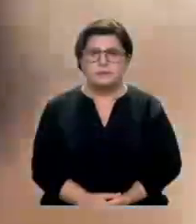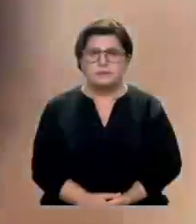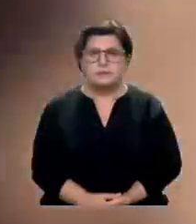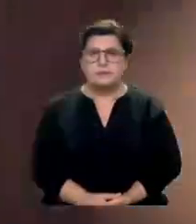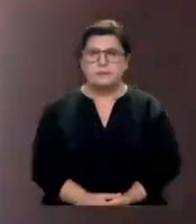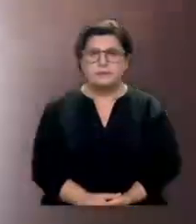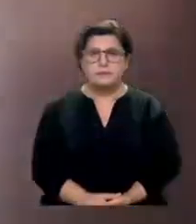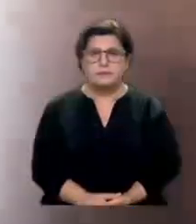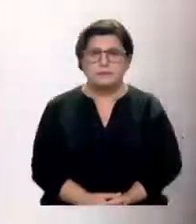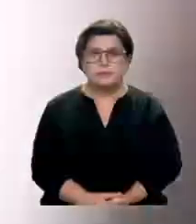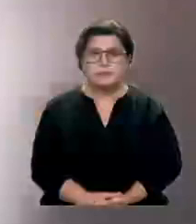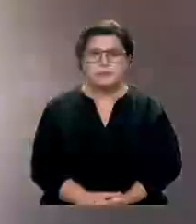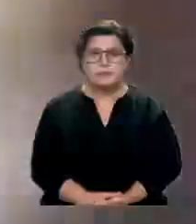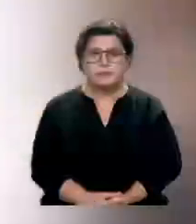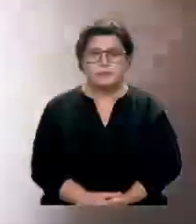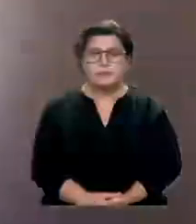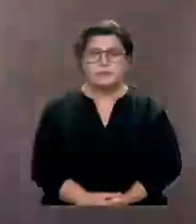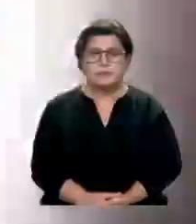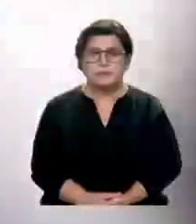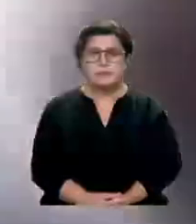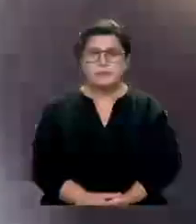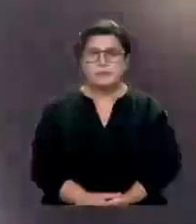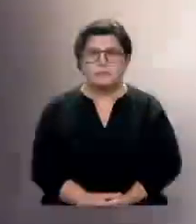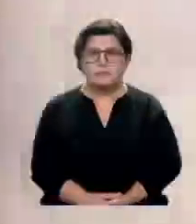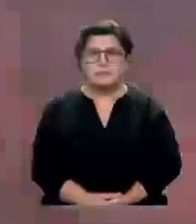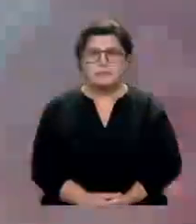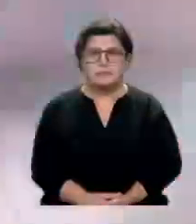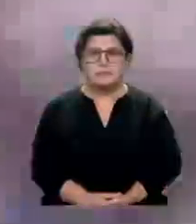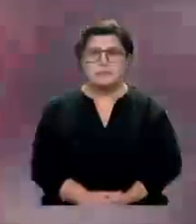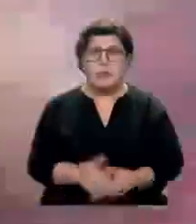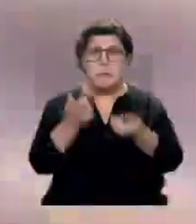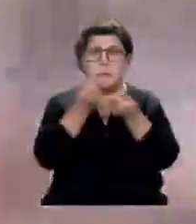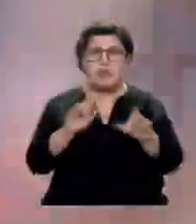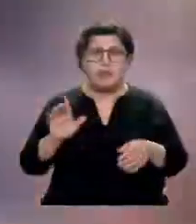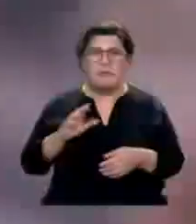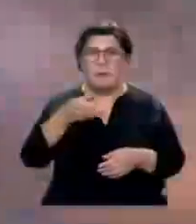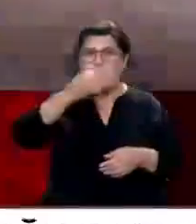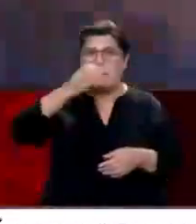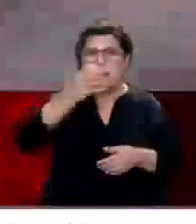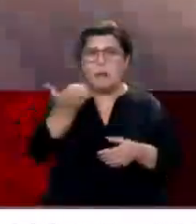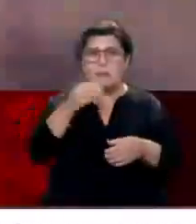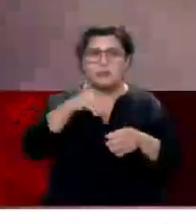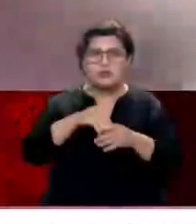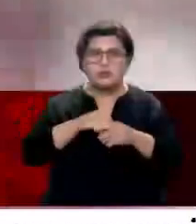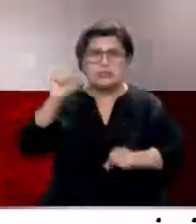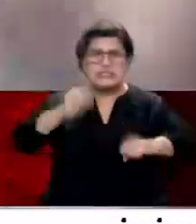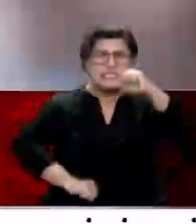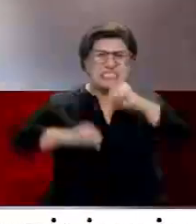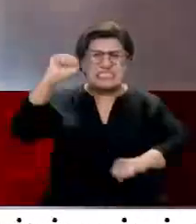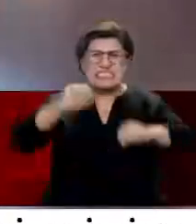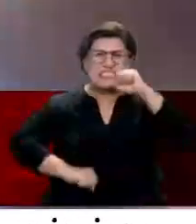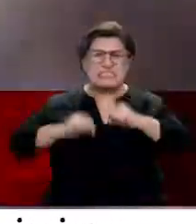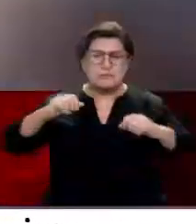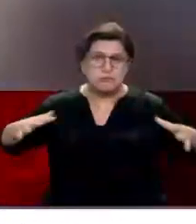İşte bizim insanımızın hali, bu hali bu. Görüyorsunuz. Bedava bardak alabilmek için kıyasıya mücadele ettiler.